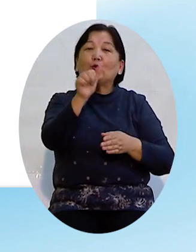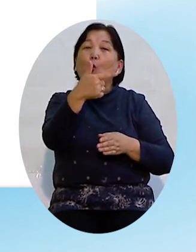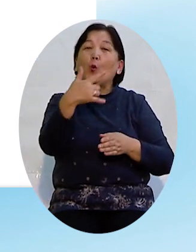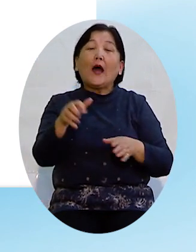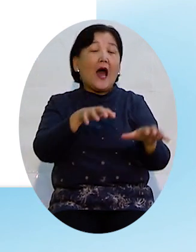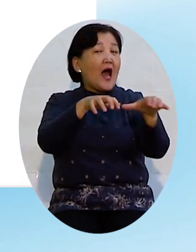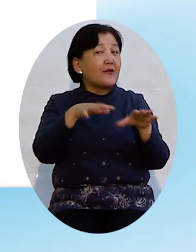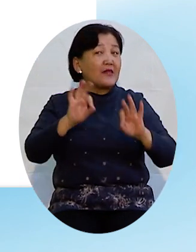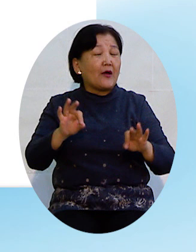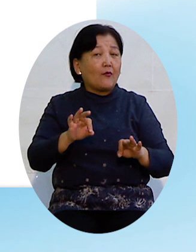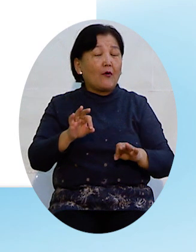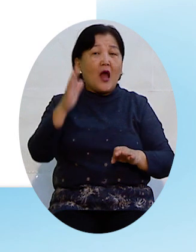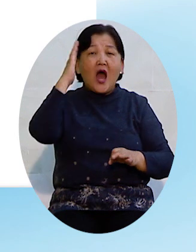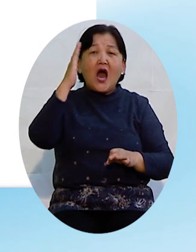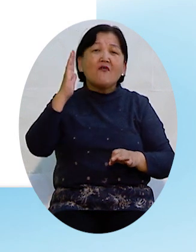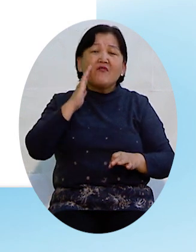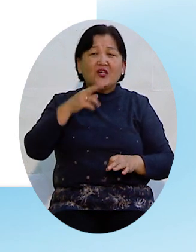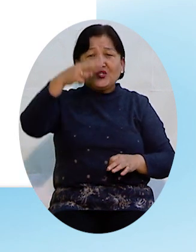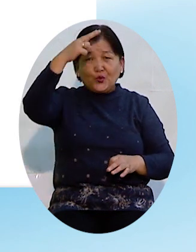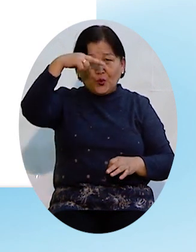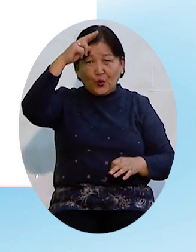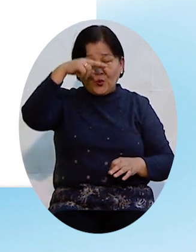Аав ээж нь хүүгээ харамлаагүй.